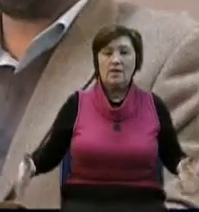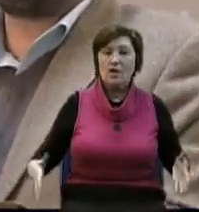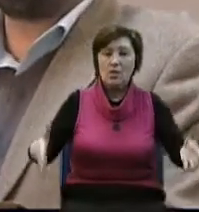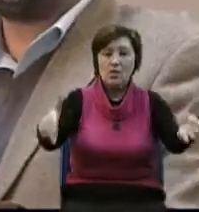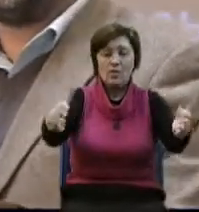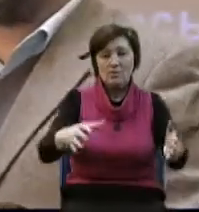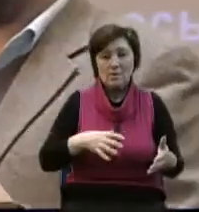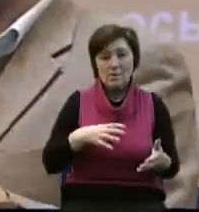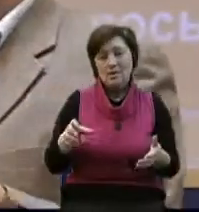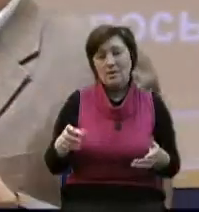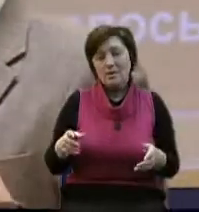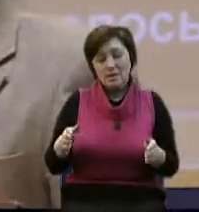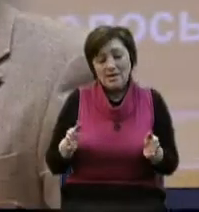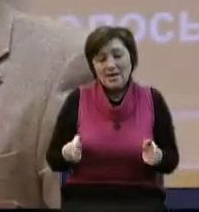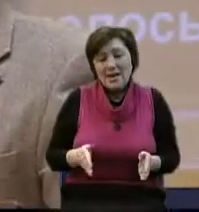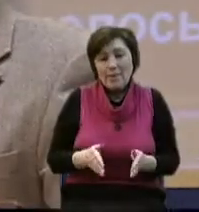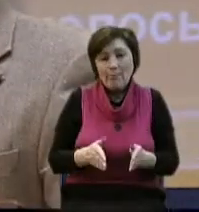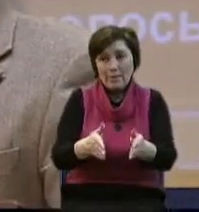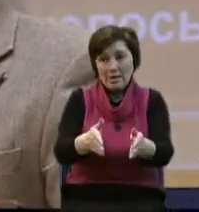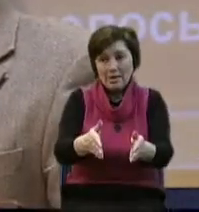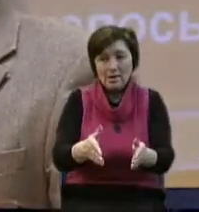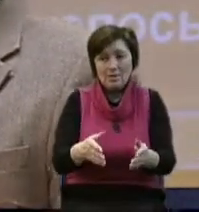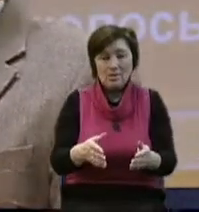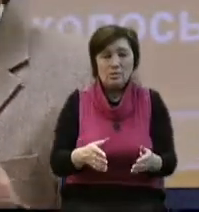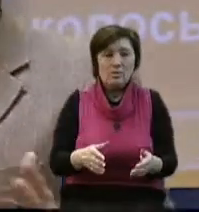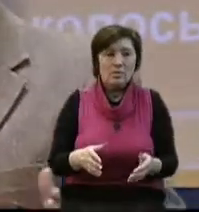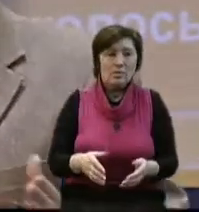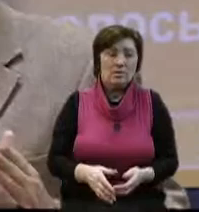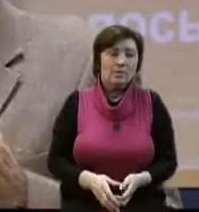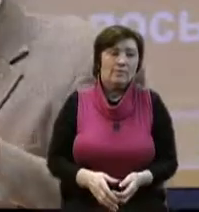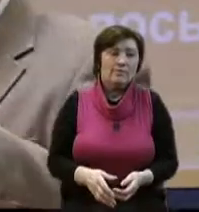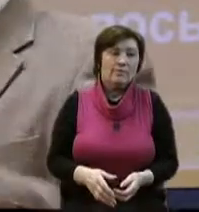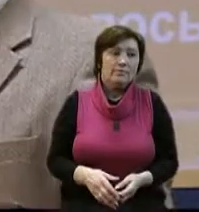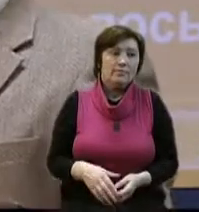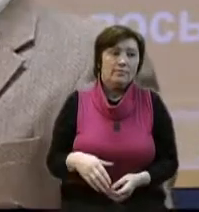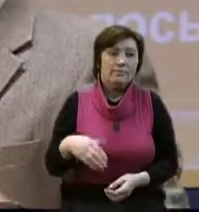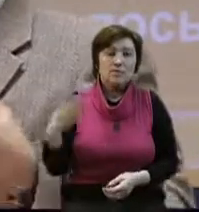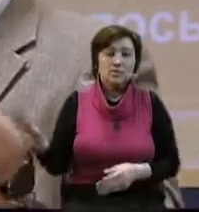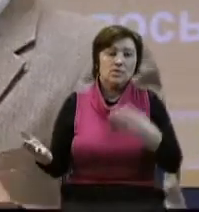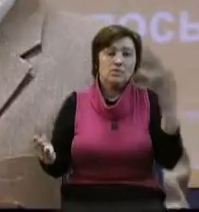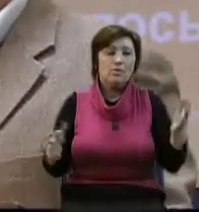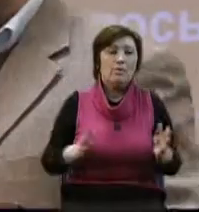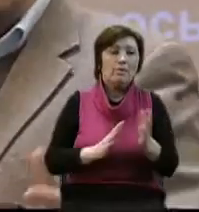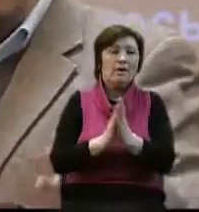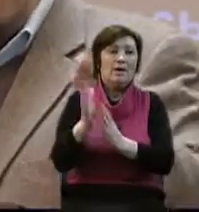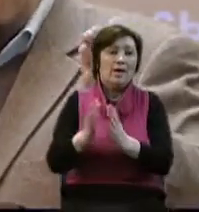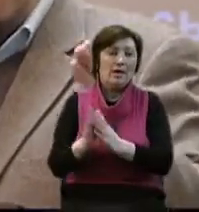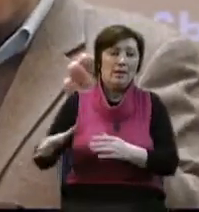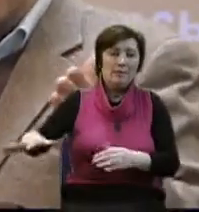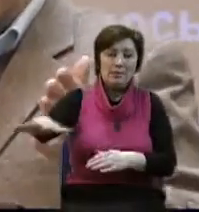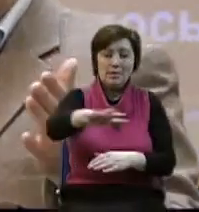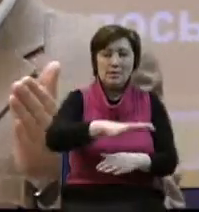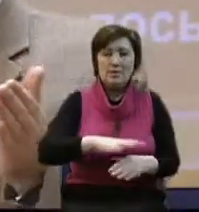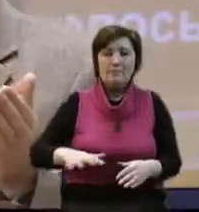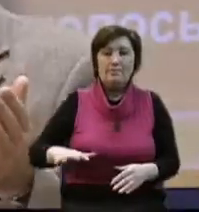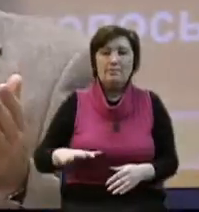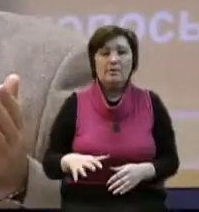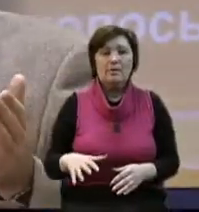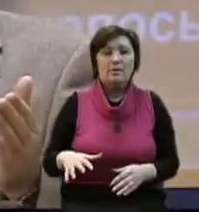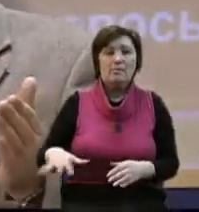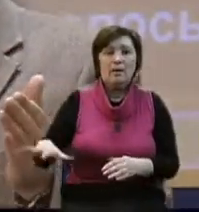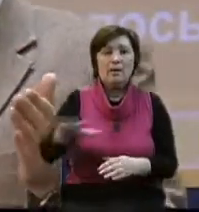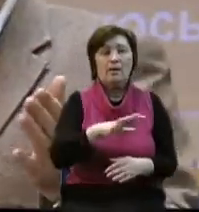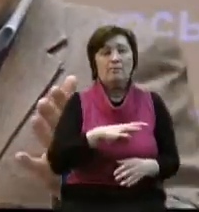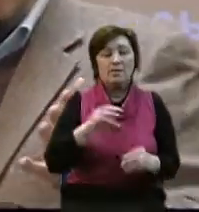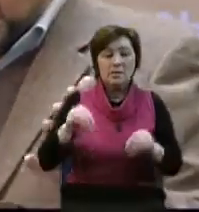всей видимости, была обычная тропинка между межами полей, где они проходили, поля были